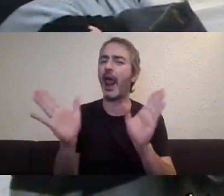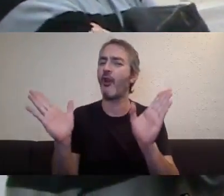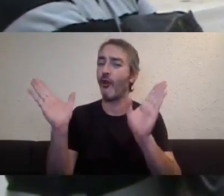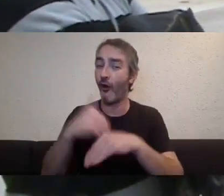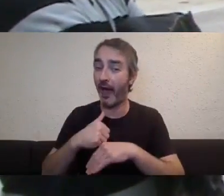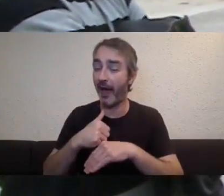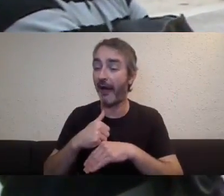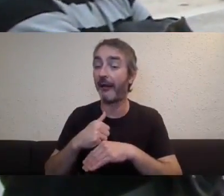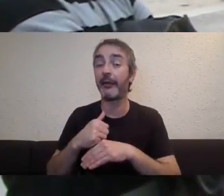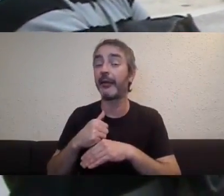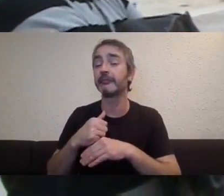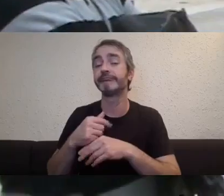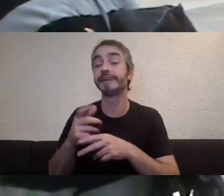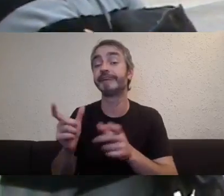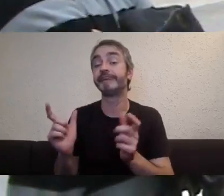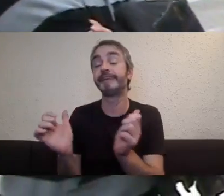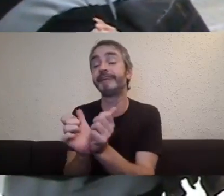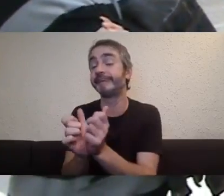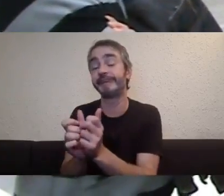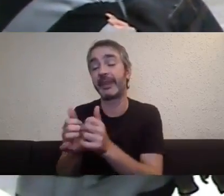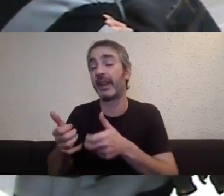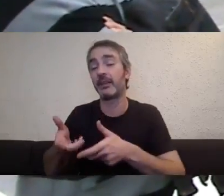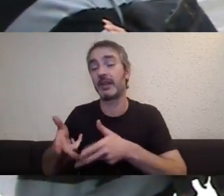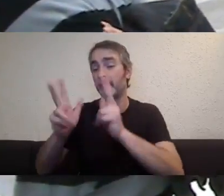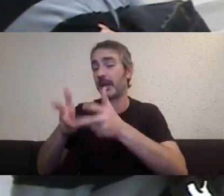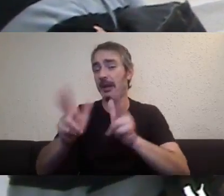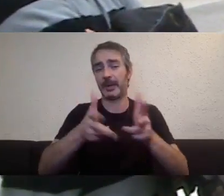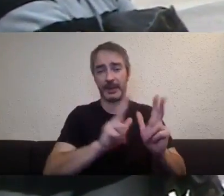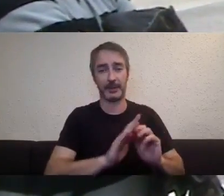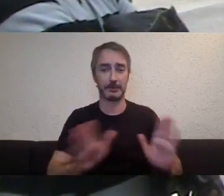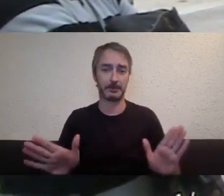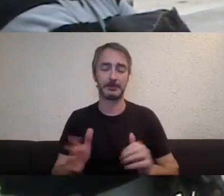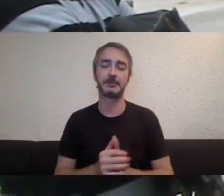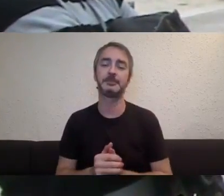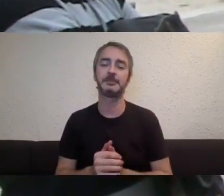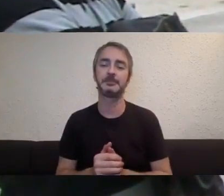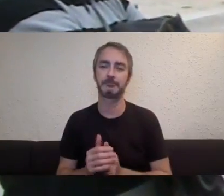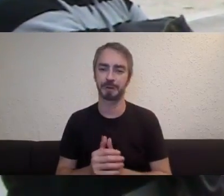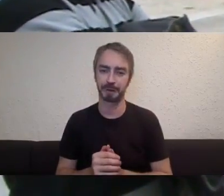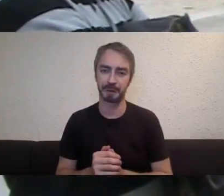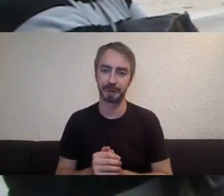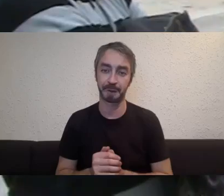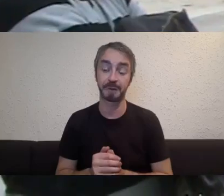altres coses. No quedava clar que haguessin estat ells els que havien fet aquests desordres.